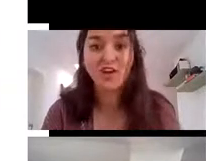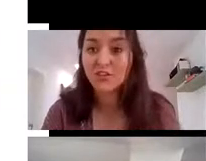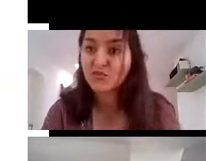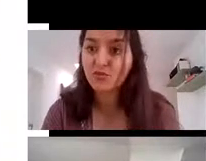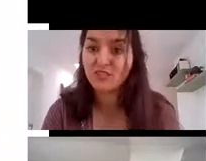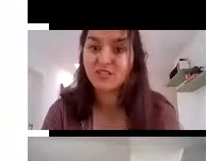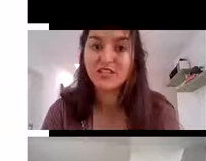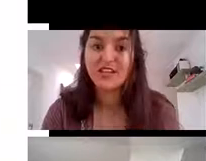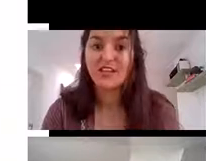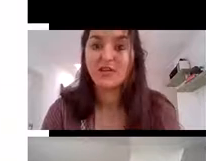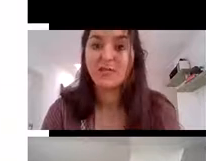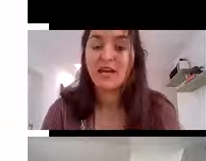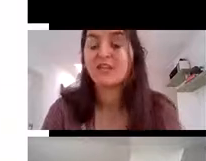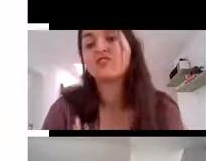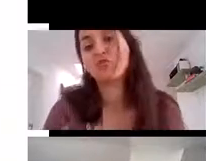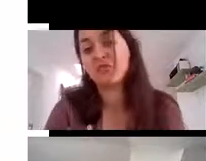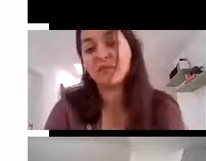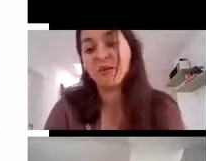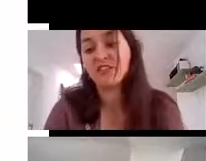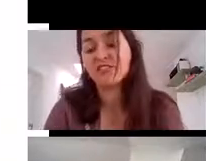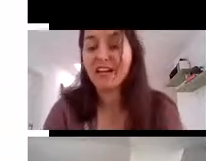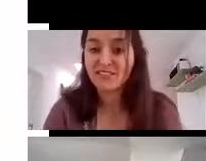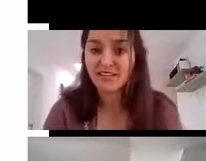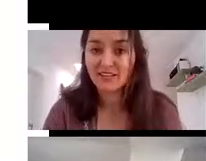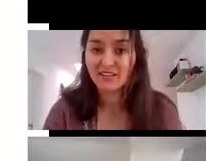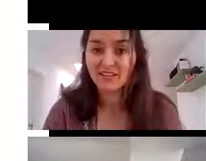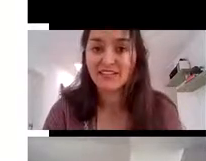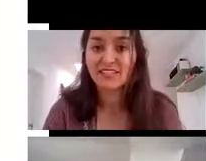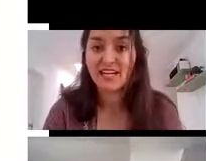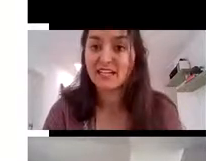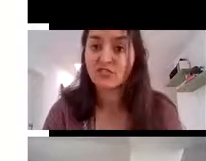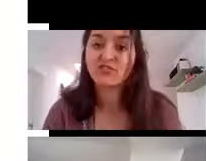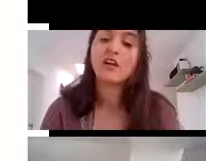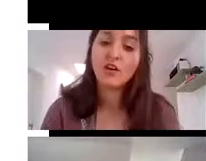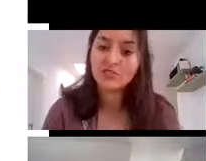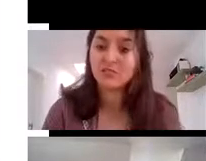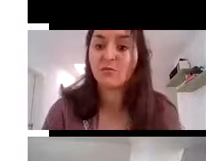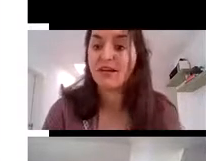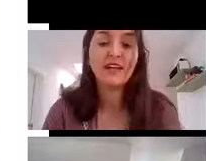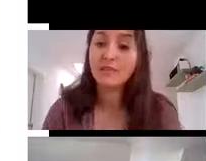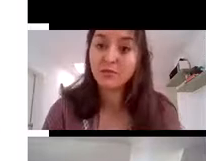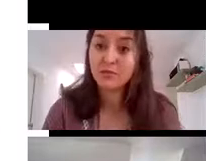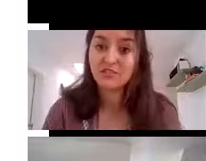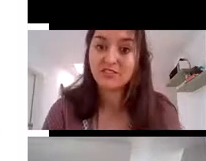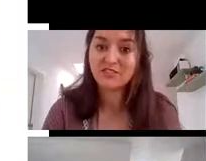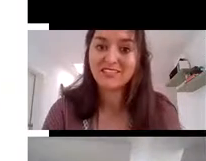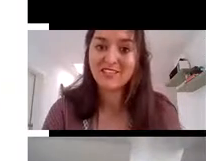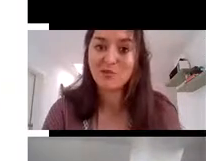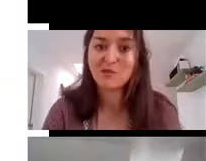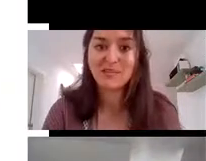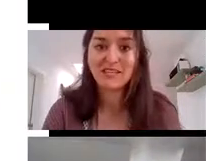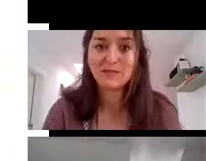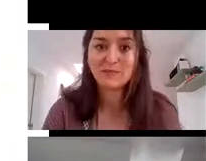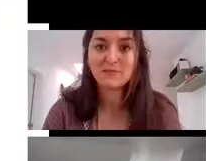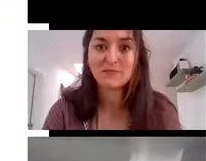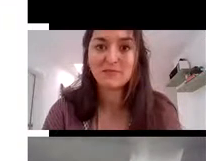mondmaskers, handschoenen en het kokteam als externe zich laten gedragen. Dus die afstand bewaren en die mondmaskers zijn toch